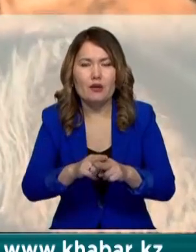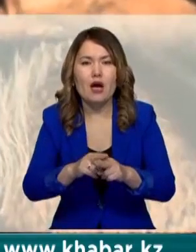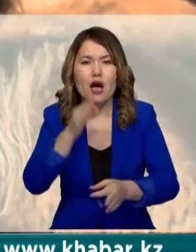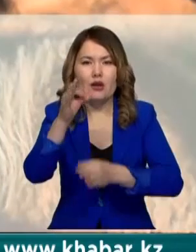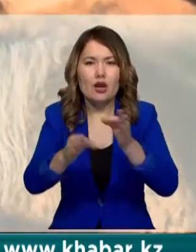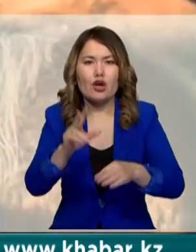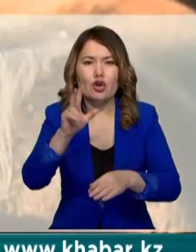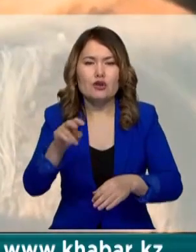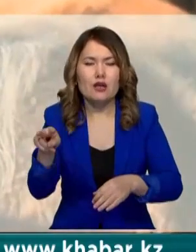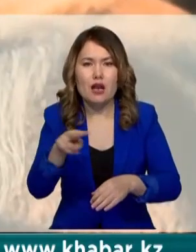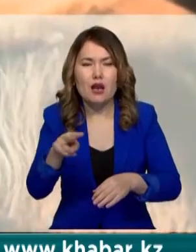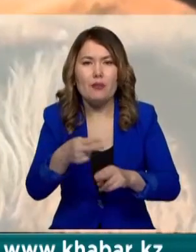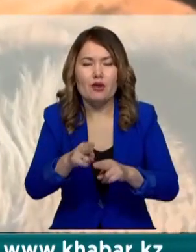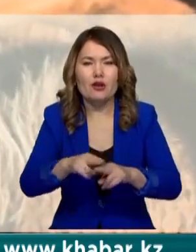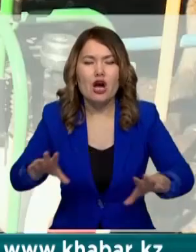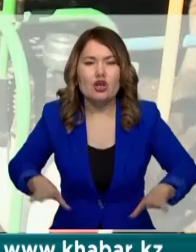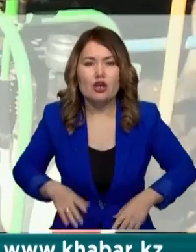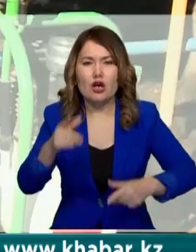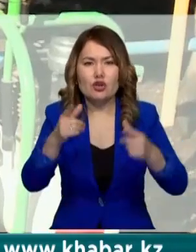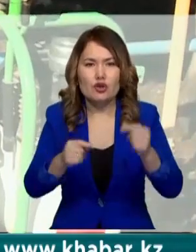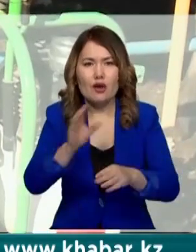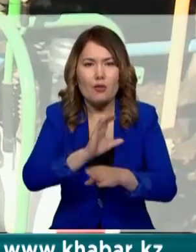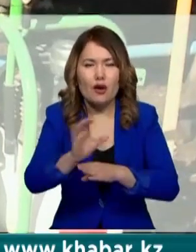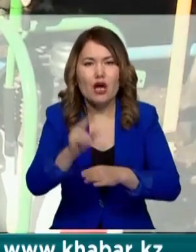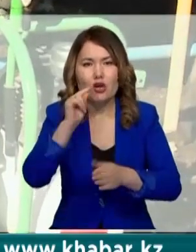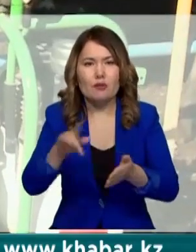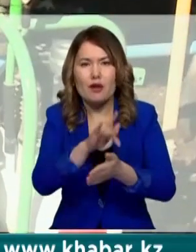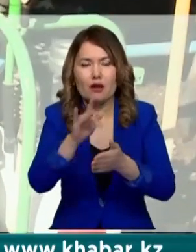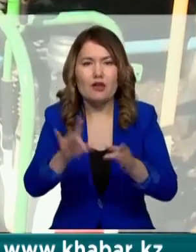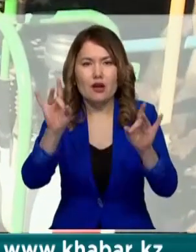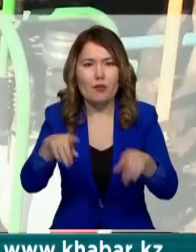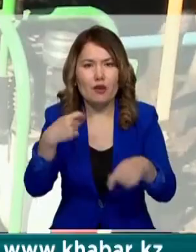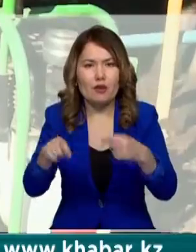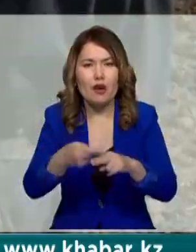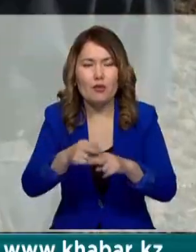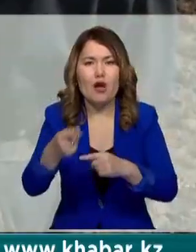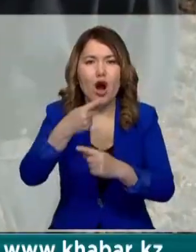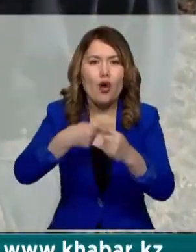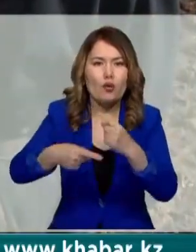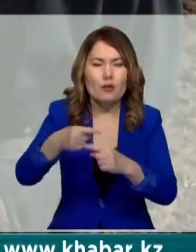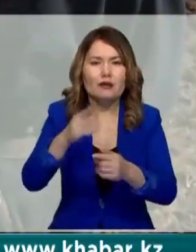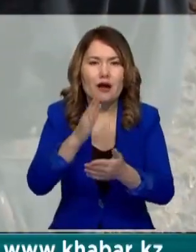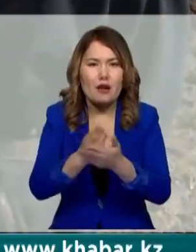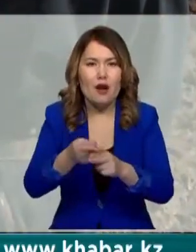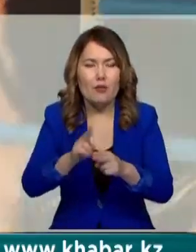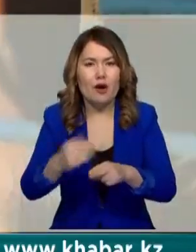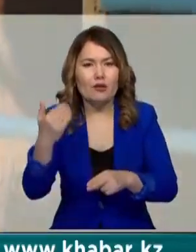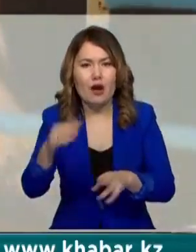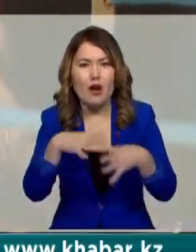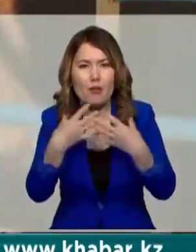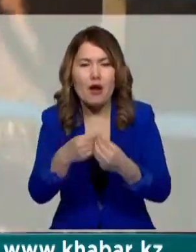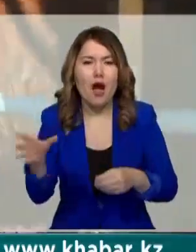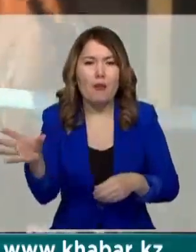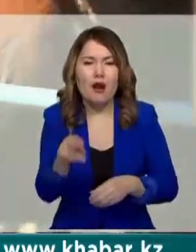тәулігіне 300 литр бие сүті өндіріледі. Дайын өнім Шымкенттегі дәмханаларға өткізіледі. Отбасылық кәсіп болғандықтан Батырбековтер